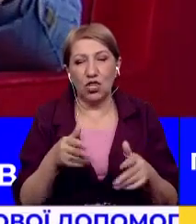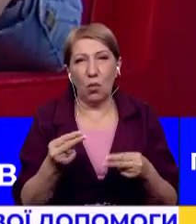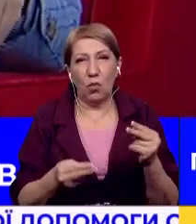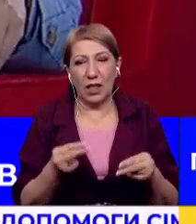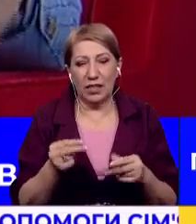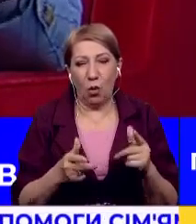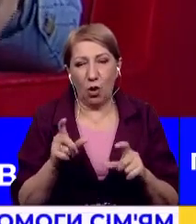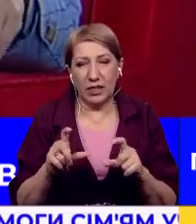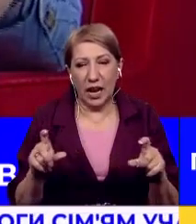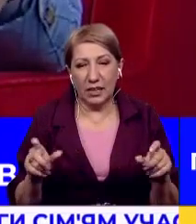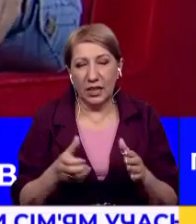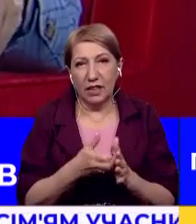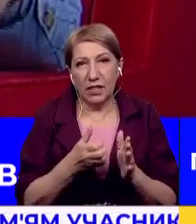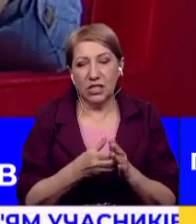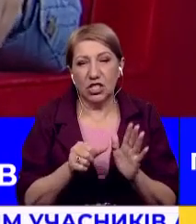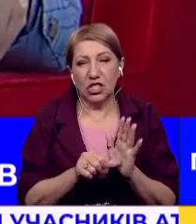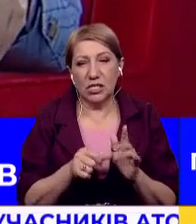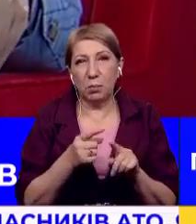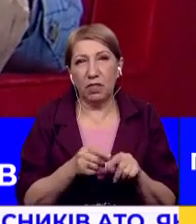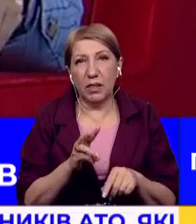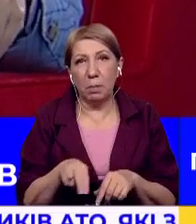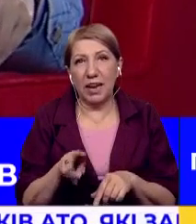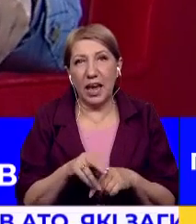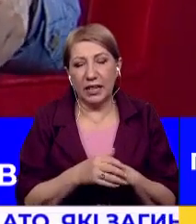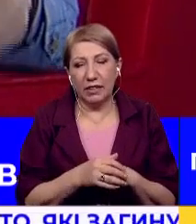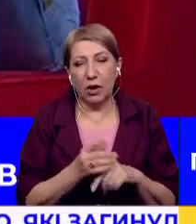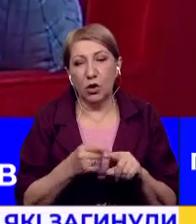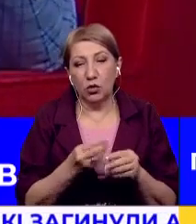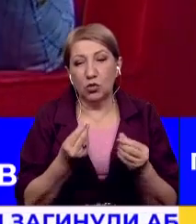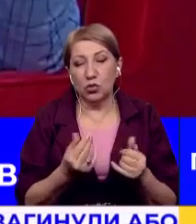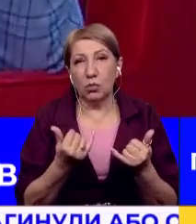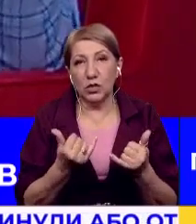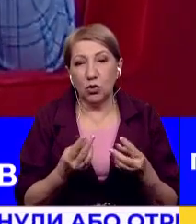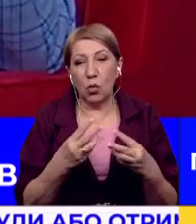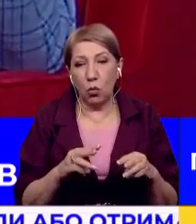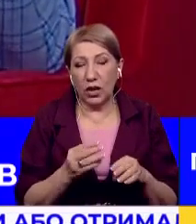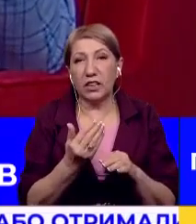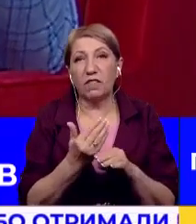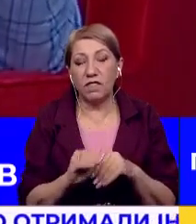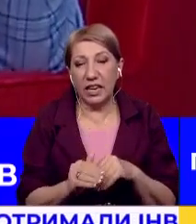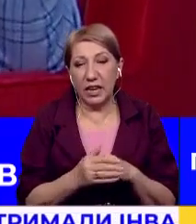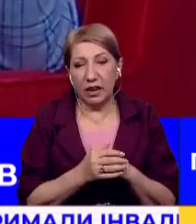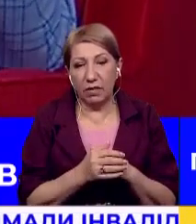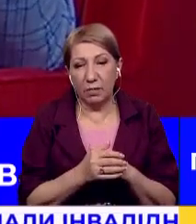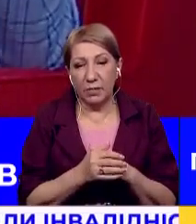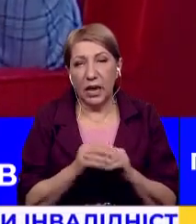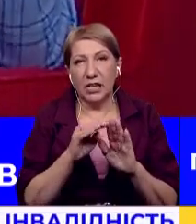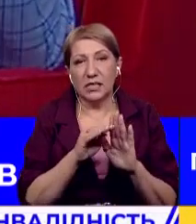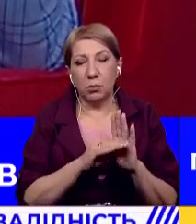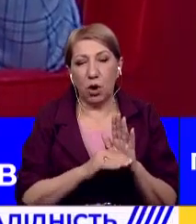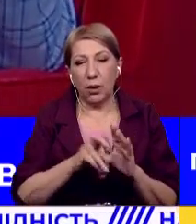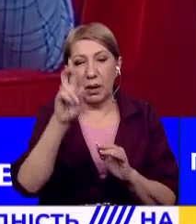контракти, не вистачає 6,5 мільярдів. Цю суму сьогодні уряд виділив з